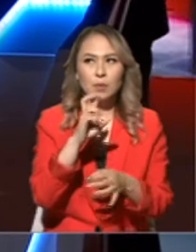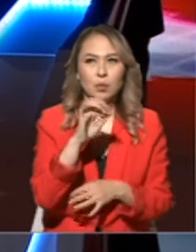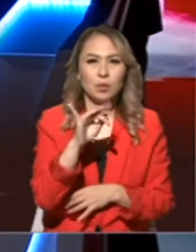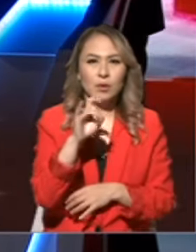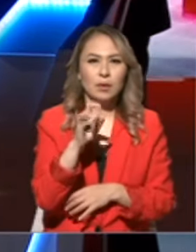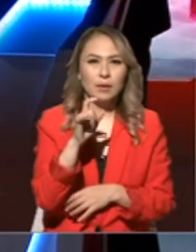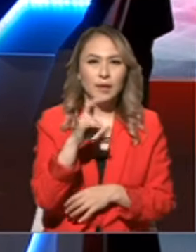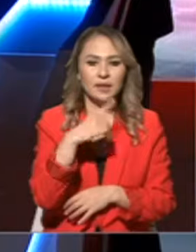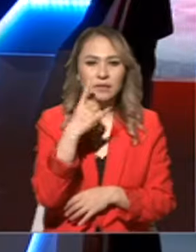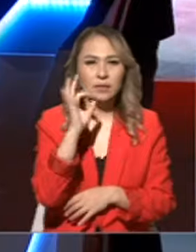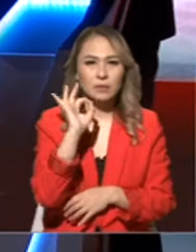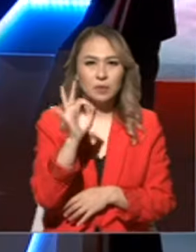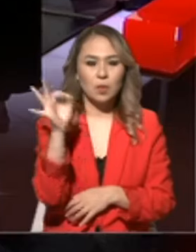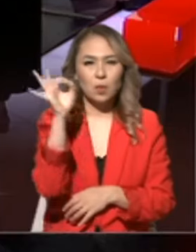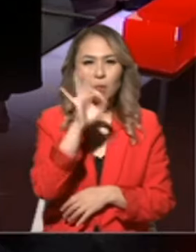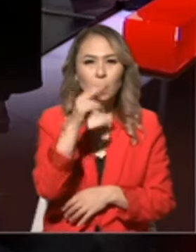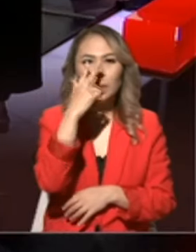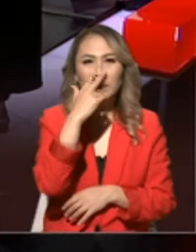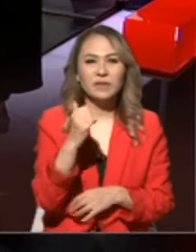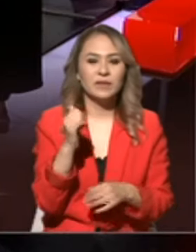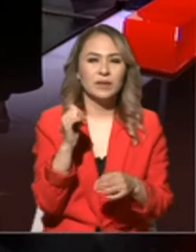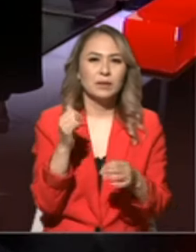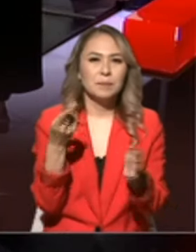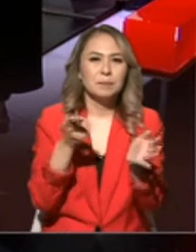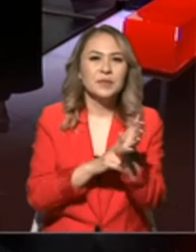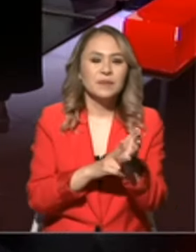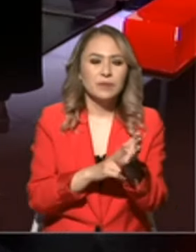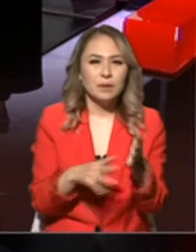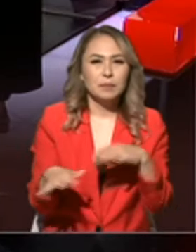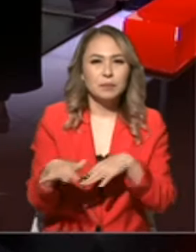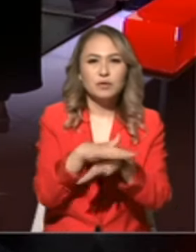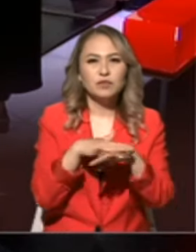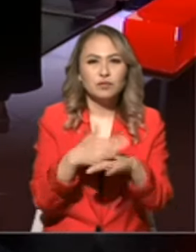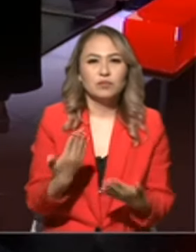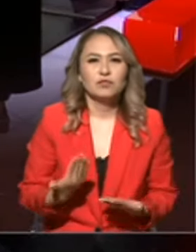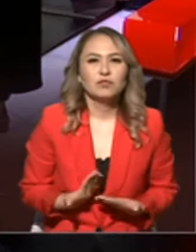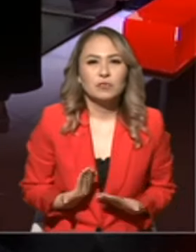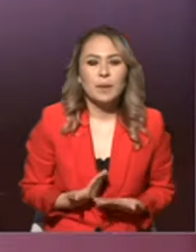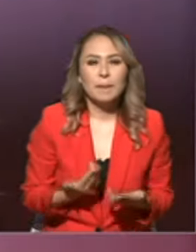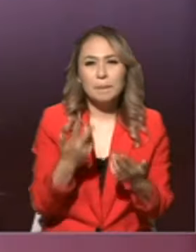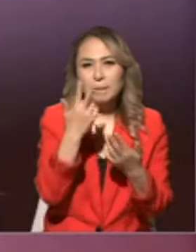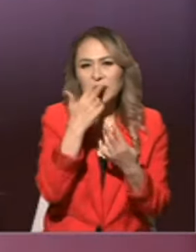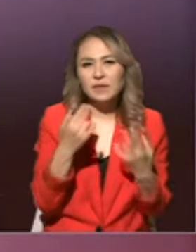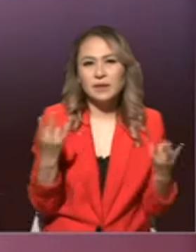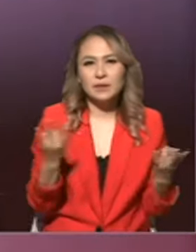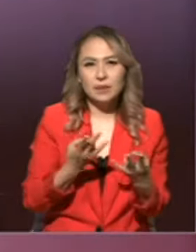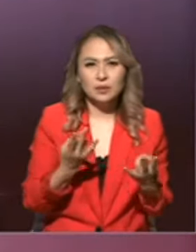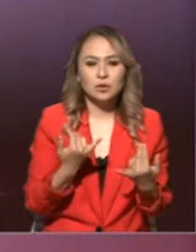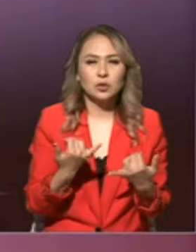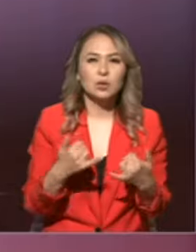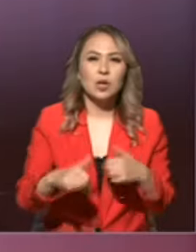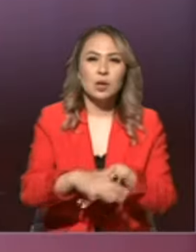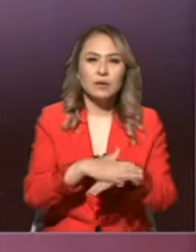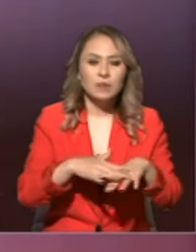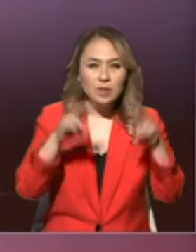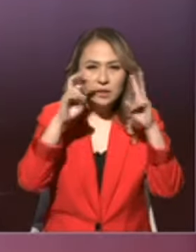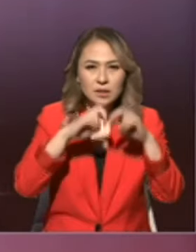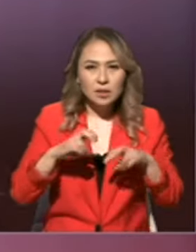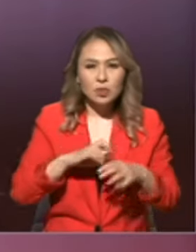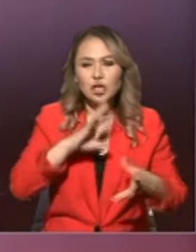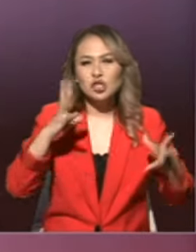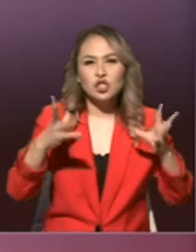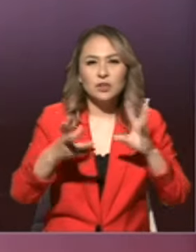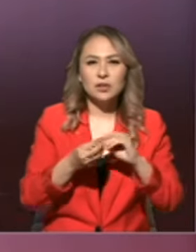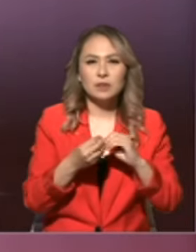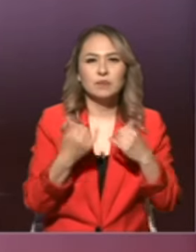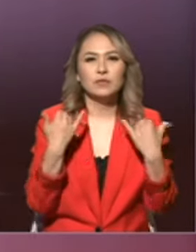Бұрақан мырза, ол кісі адаптация туралы айтып отыр да, бейімделу. Яғни біз халықаралық зерттеу ұйымы ғой өткізген. Халықаралық зерттеу ұйымының нәтижесінде